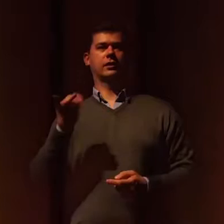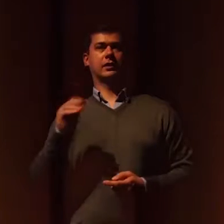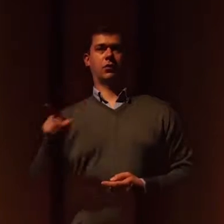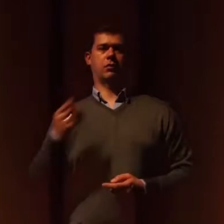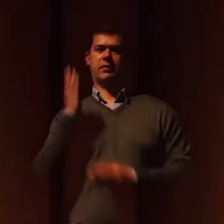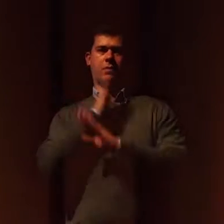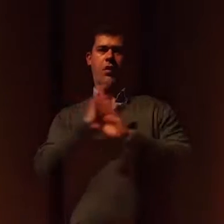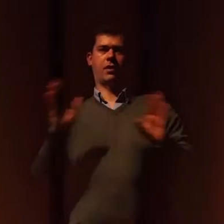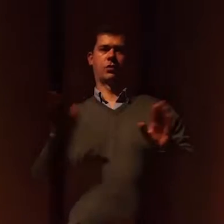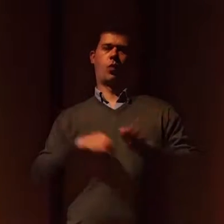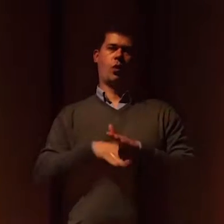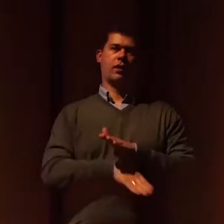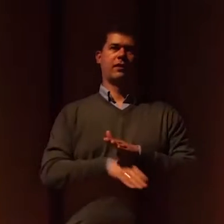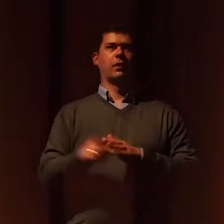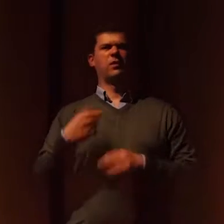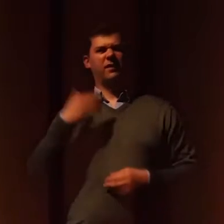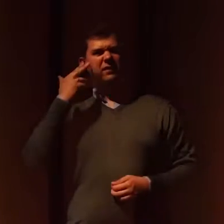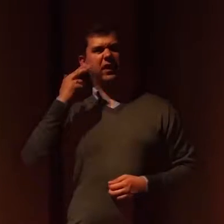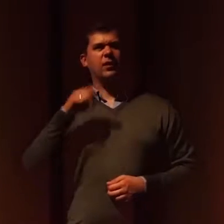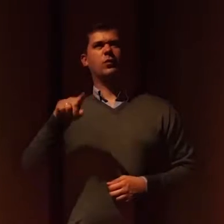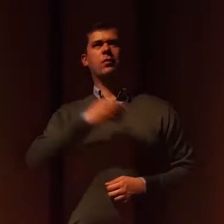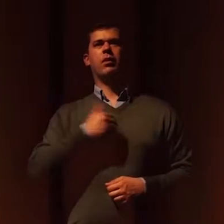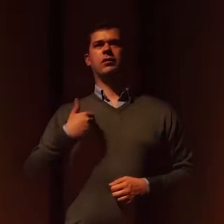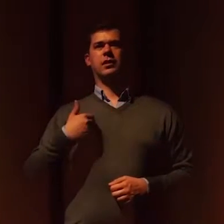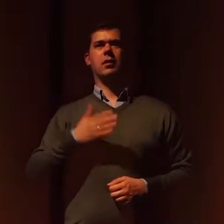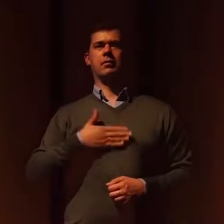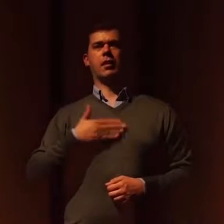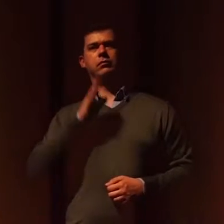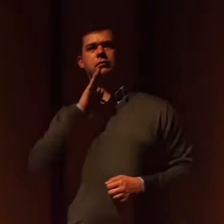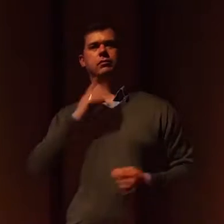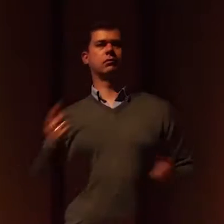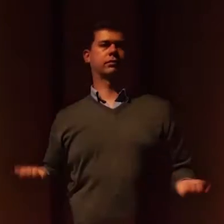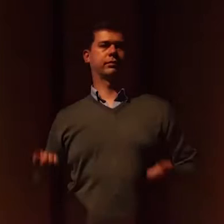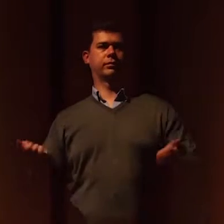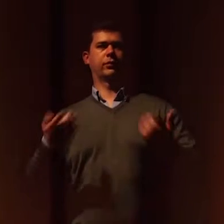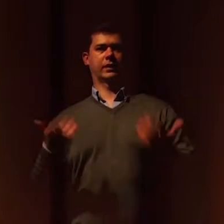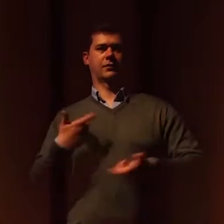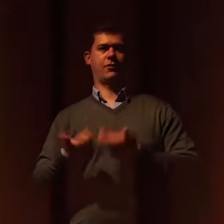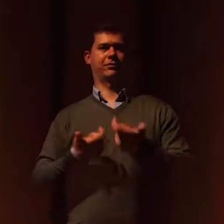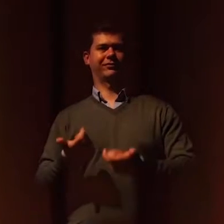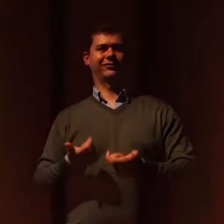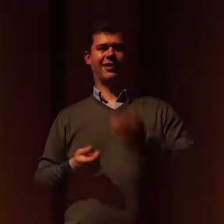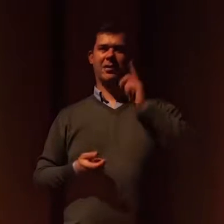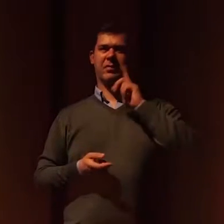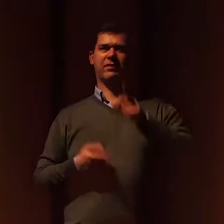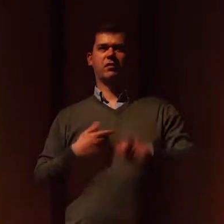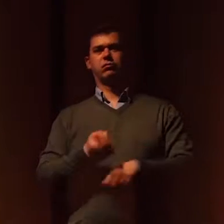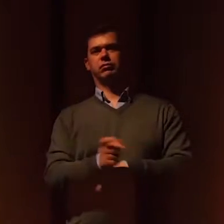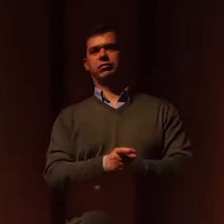pokazywane było wiadomo że mamy w Polsce takiego prymitywista czy mieliśmy No ale właśnie